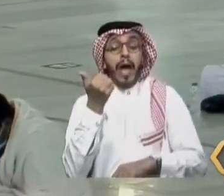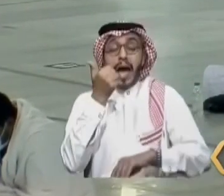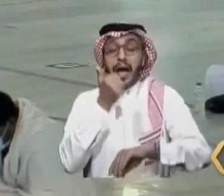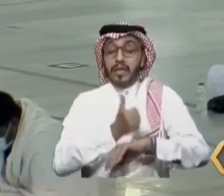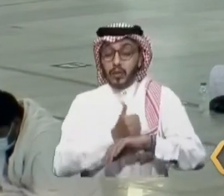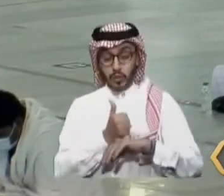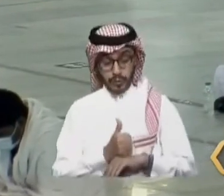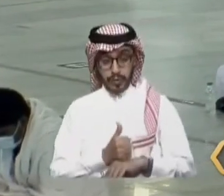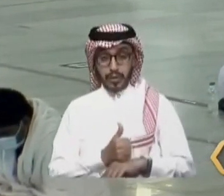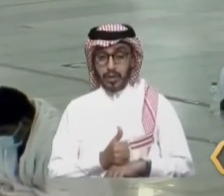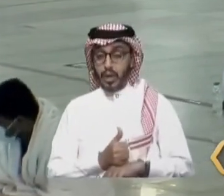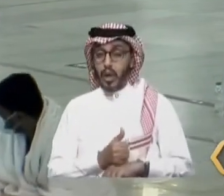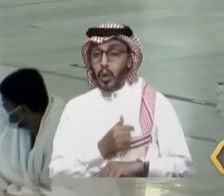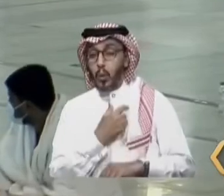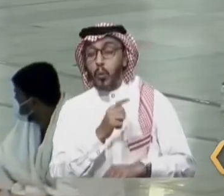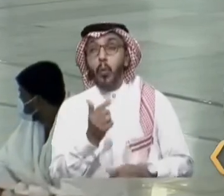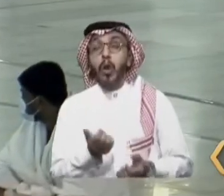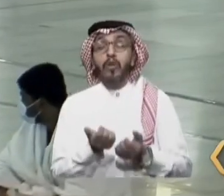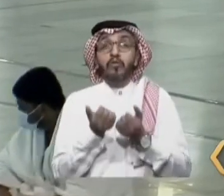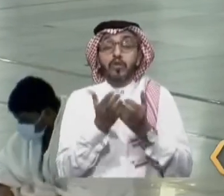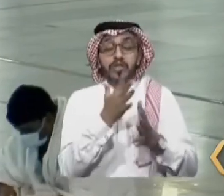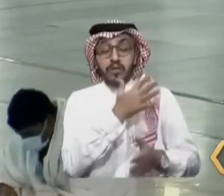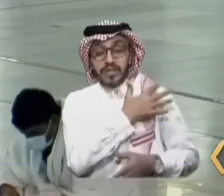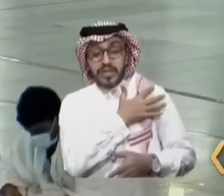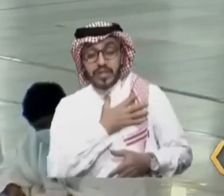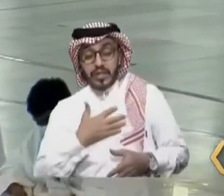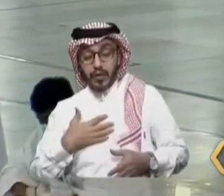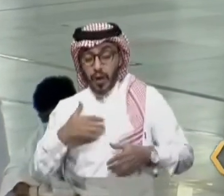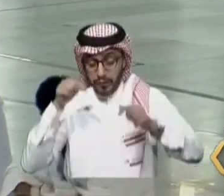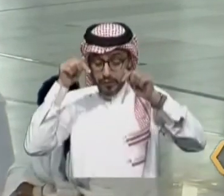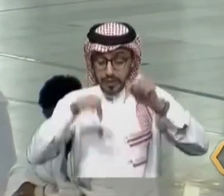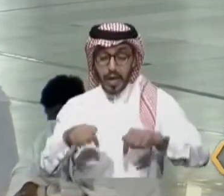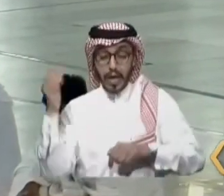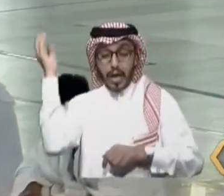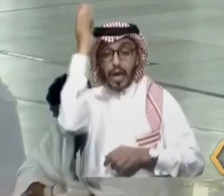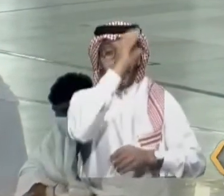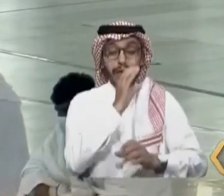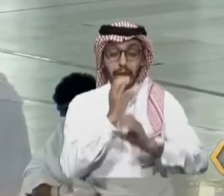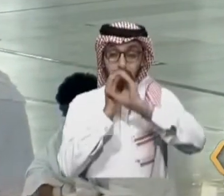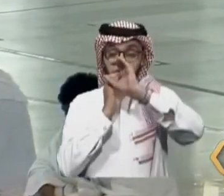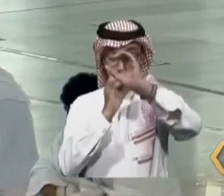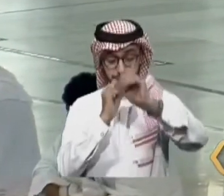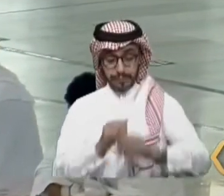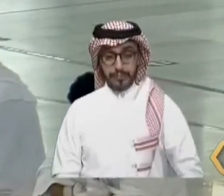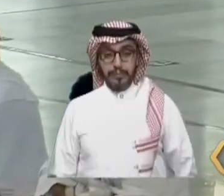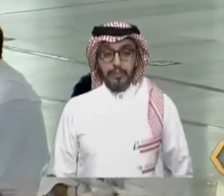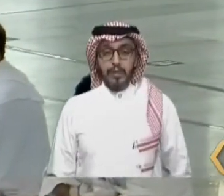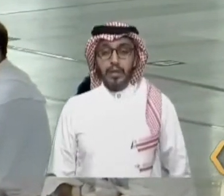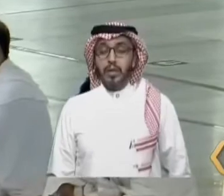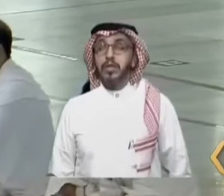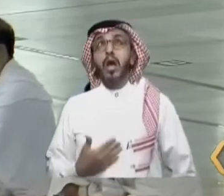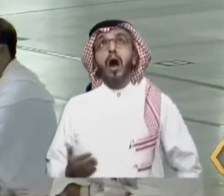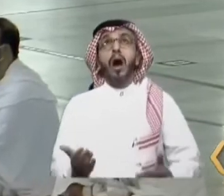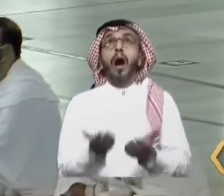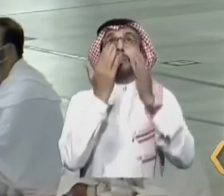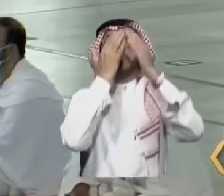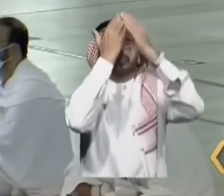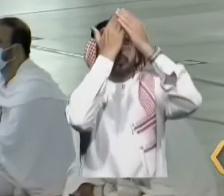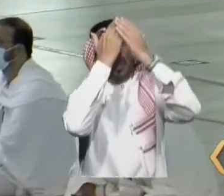أصل كل ما يكون به فلاحه وسعادته في دنياه وأخراه. والاستعانة